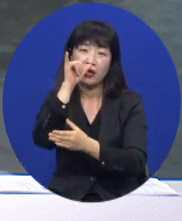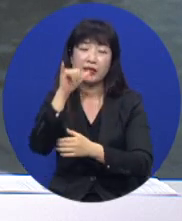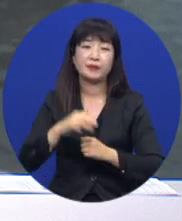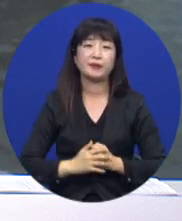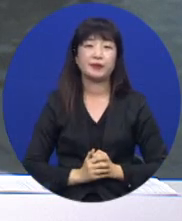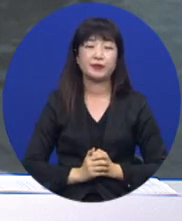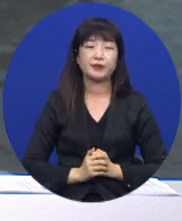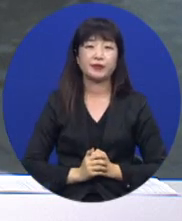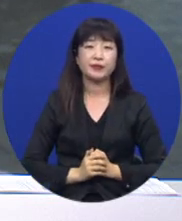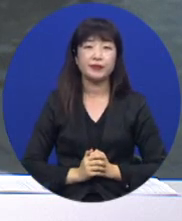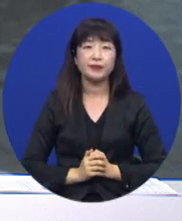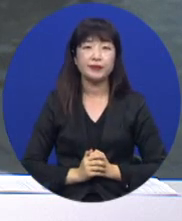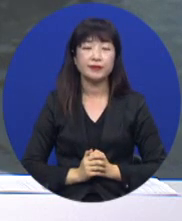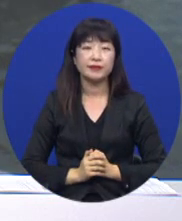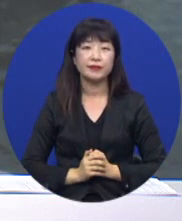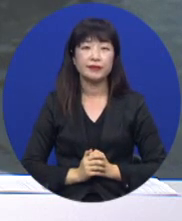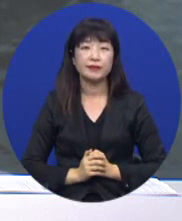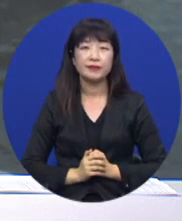박성도 기자입니다